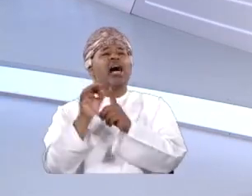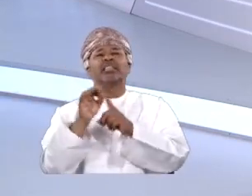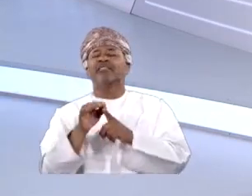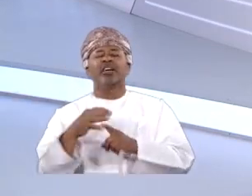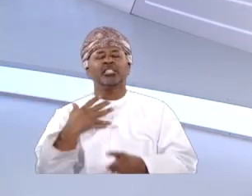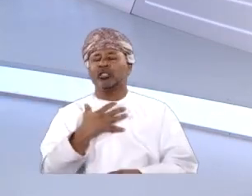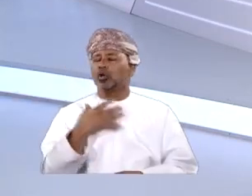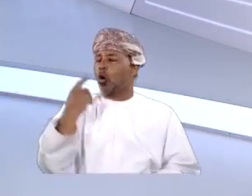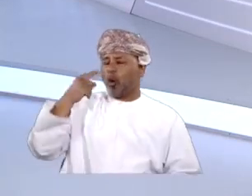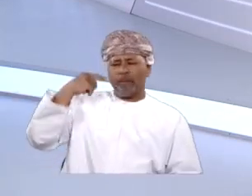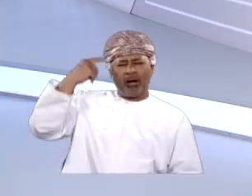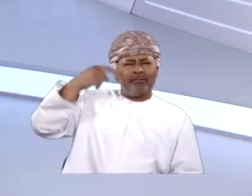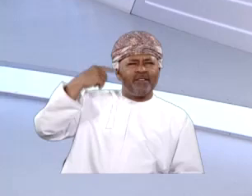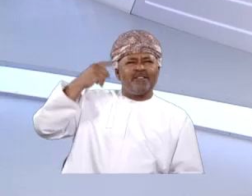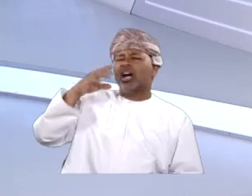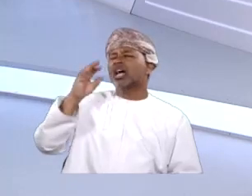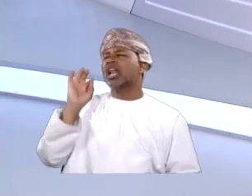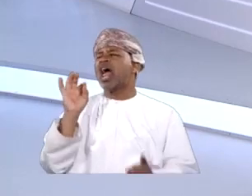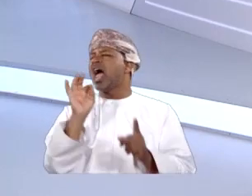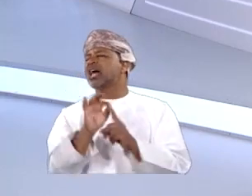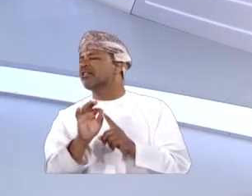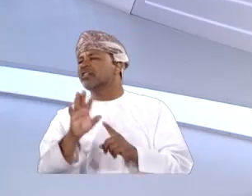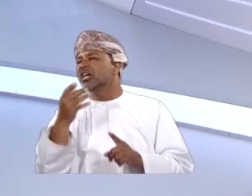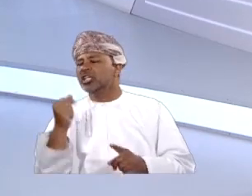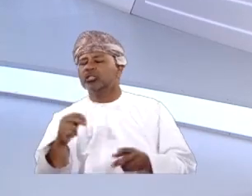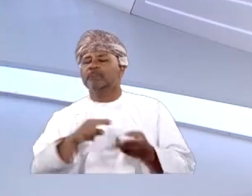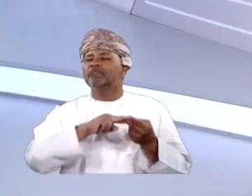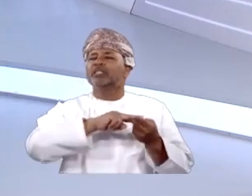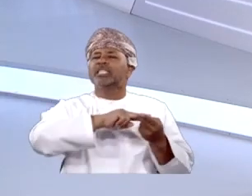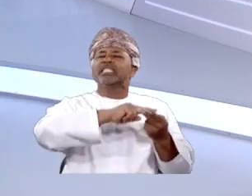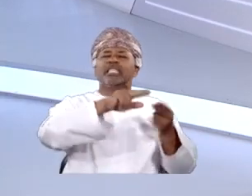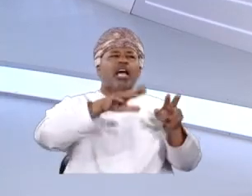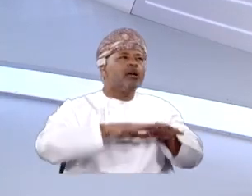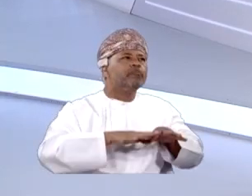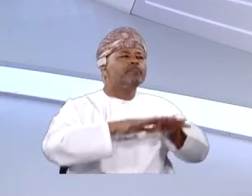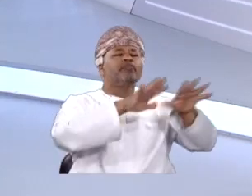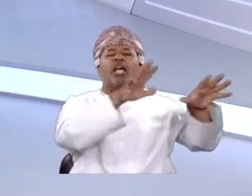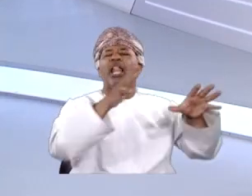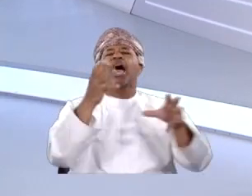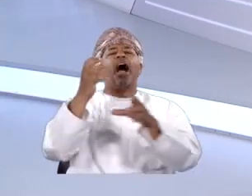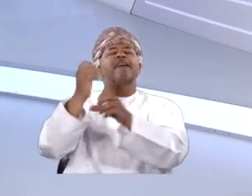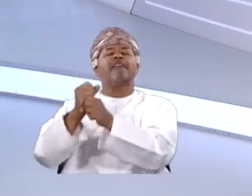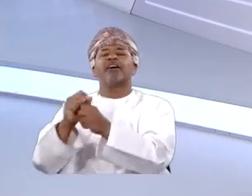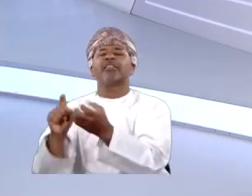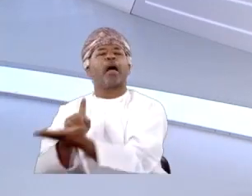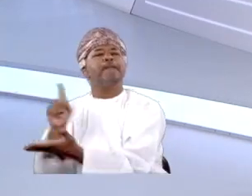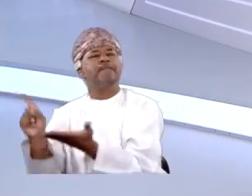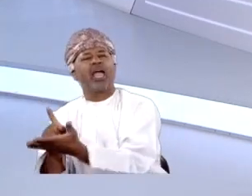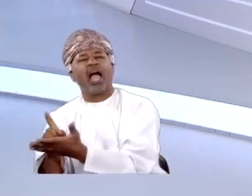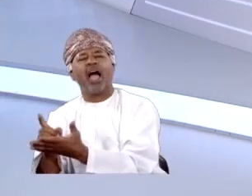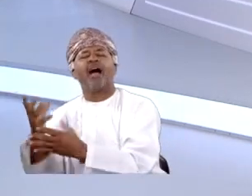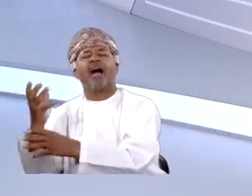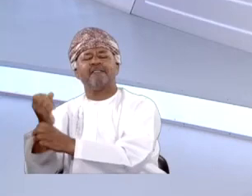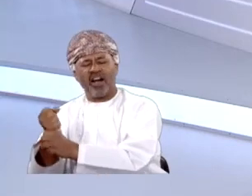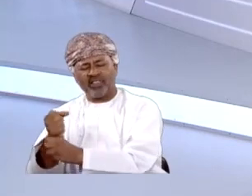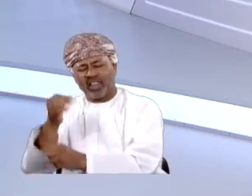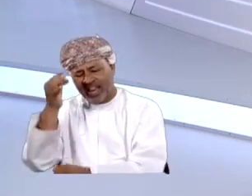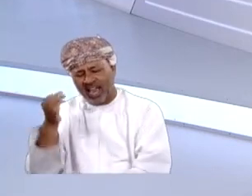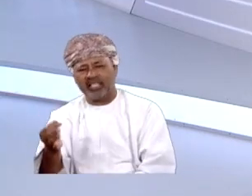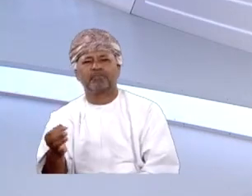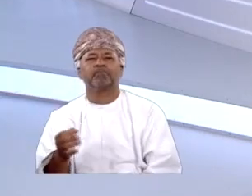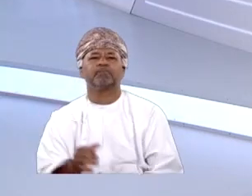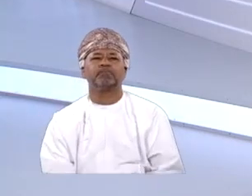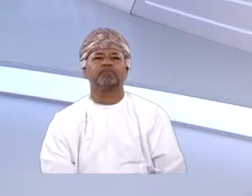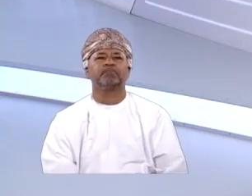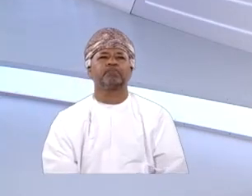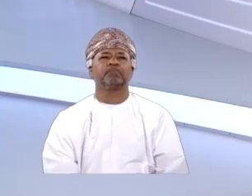حسه الفني هذا، يهدف لإيصال رسالة وهي الحفاظ على البيئة واستدامتها.